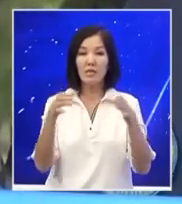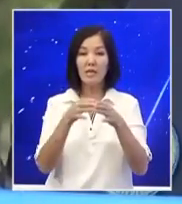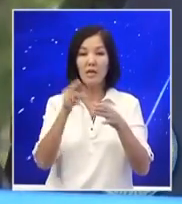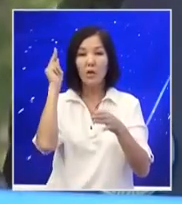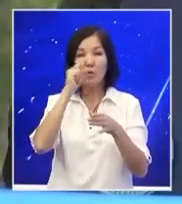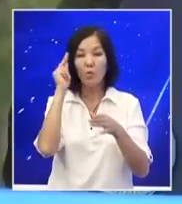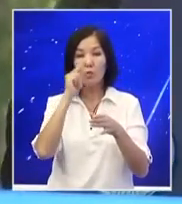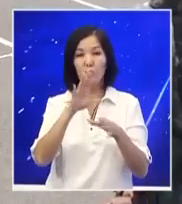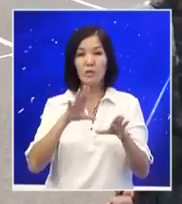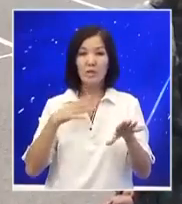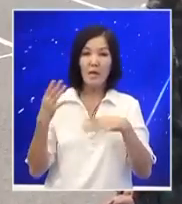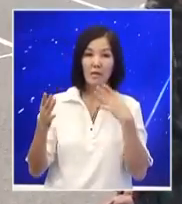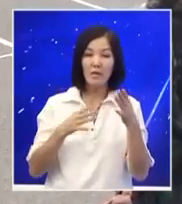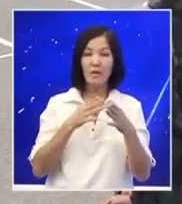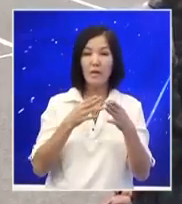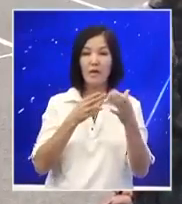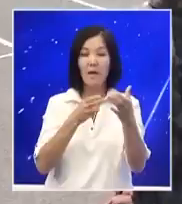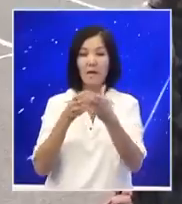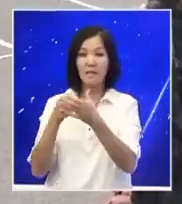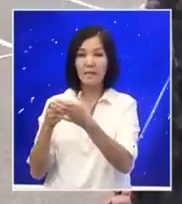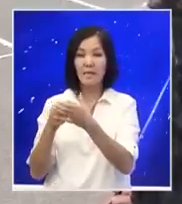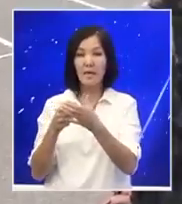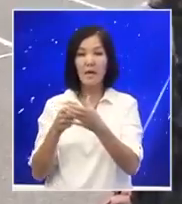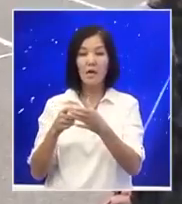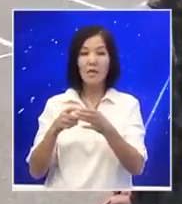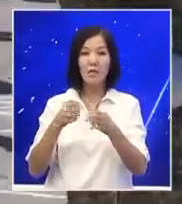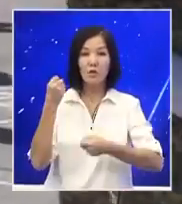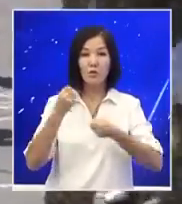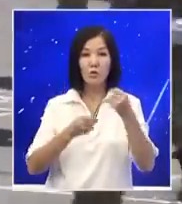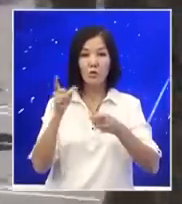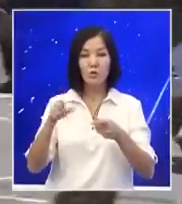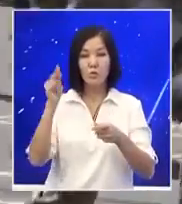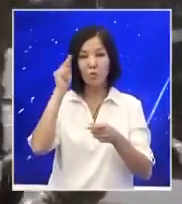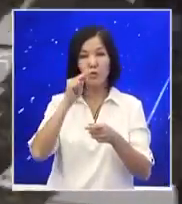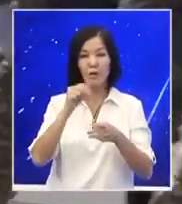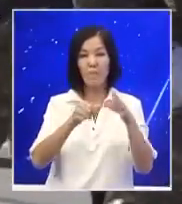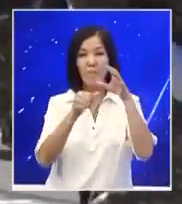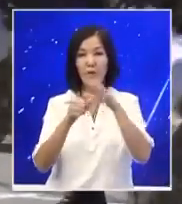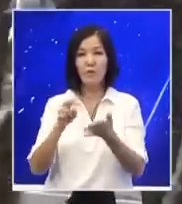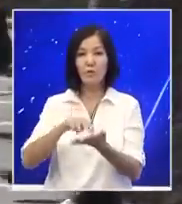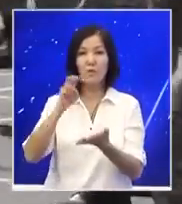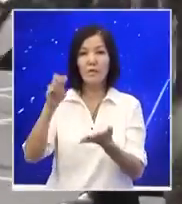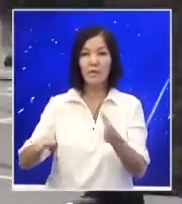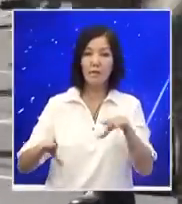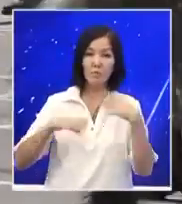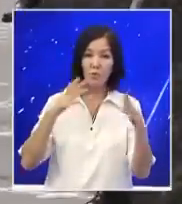өтеді, жауынгерлік атыстарға қатысып, жүк көліктерін жүргізуді үйренеді, сондай-ақ парашютпен секіріп машықтанады.